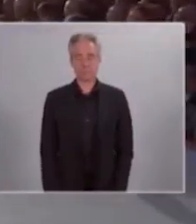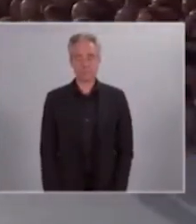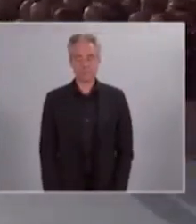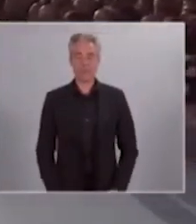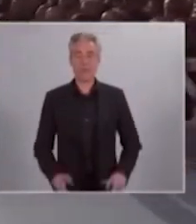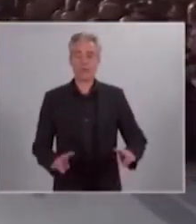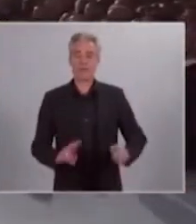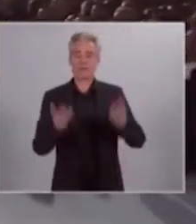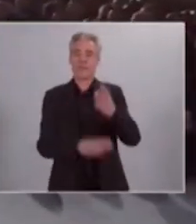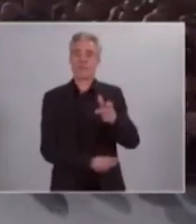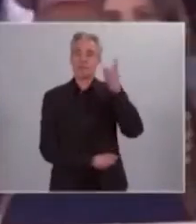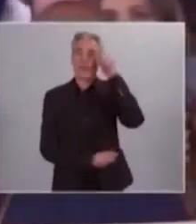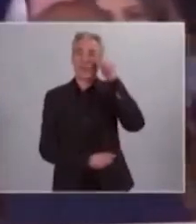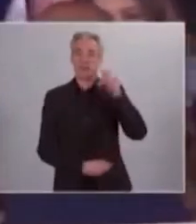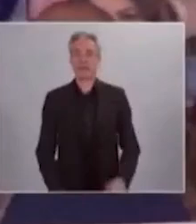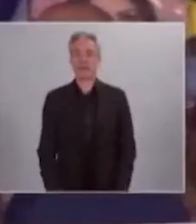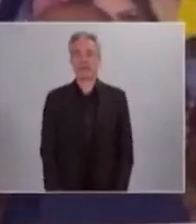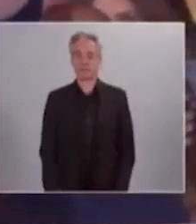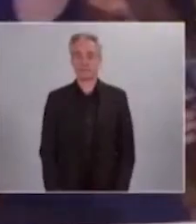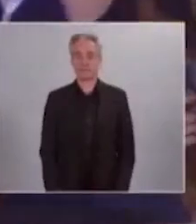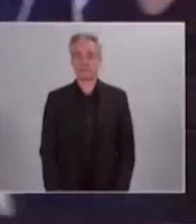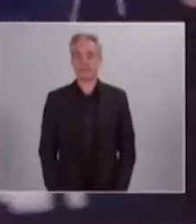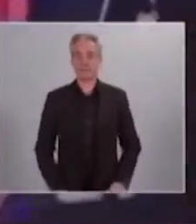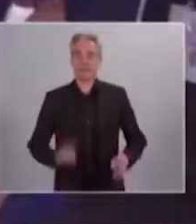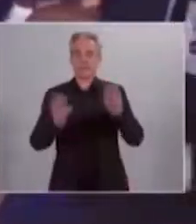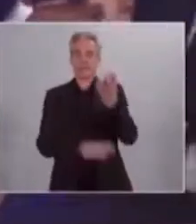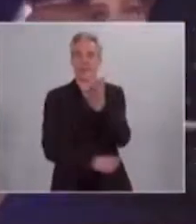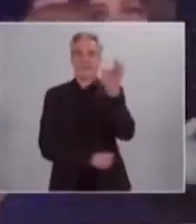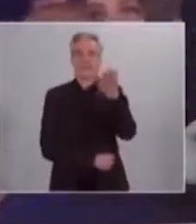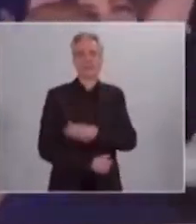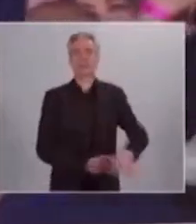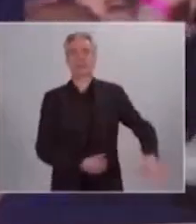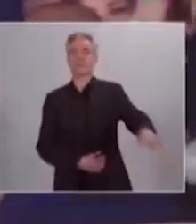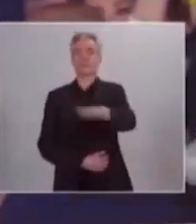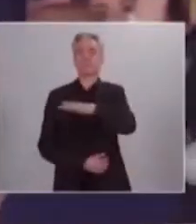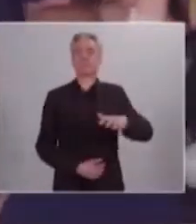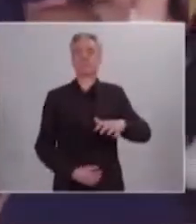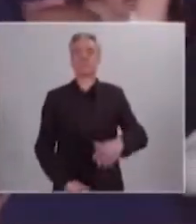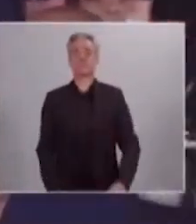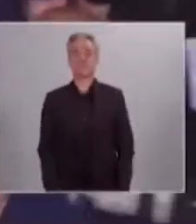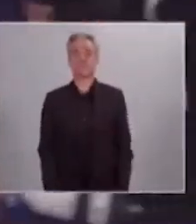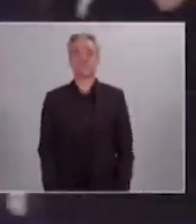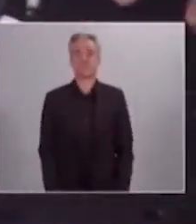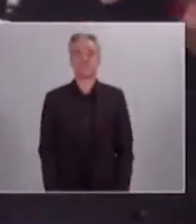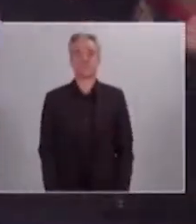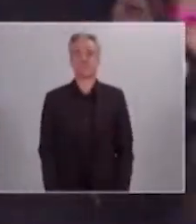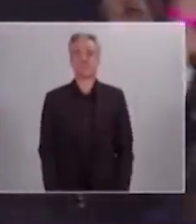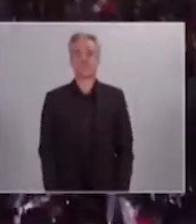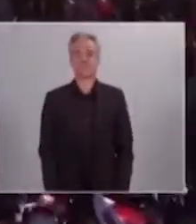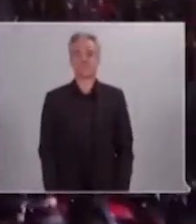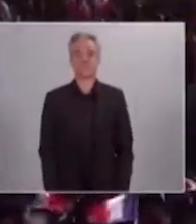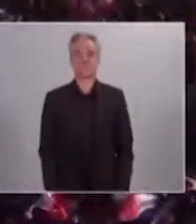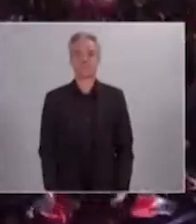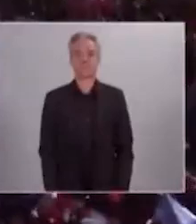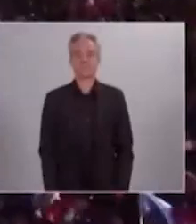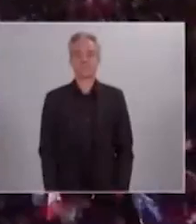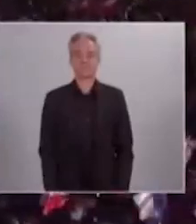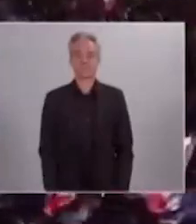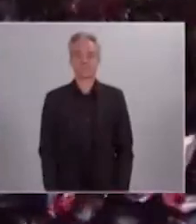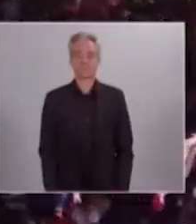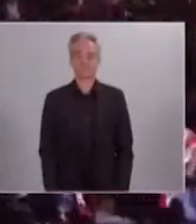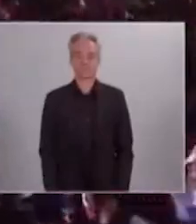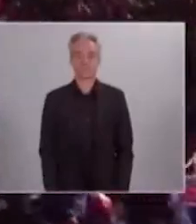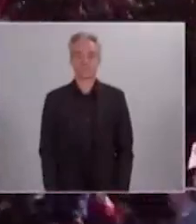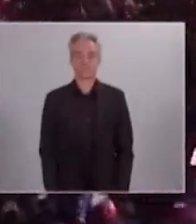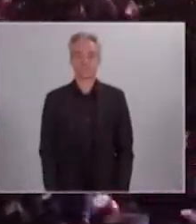ขยายตัวมากขึ้นเนาะแต่ว่าขยายตัวมากขึ้นยังไงเนี่ยมาคงก็เป็นทีมขวากลางเนาะซึ่งเราก็ทำให้เราเข้าใจได้ว่ามันก็เข้ากัน